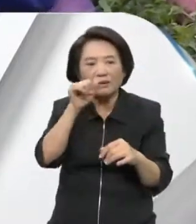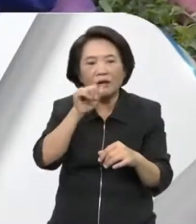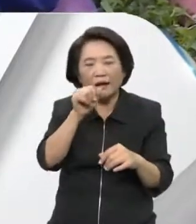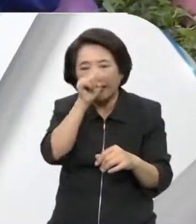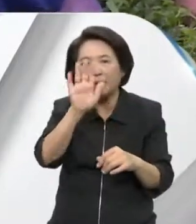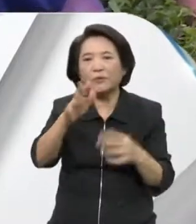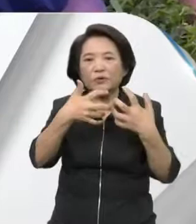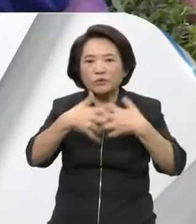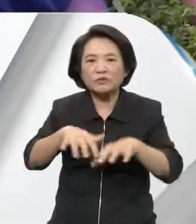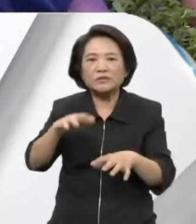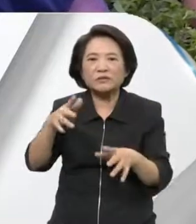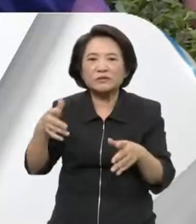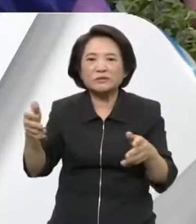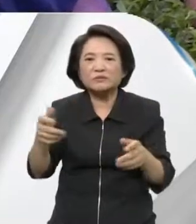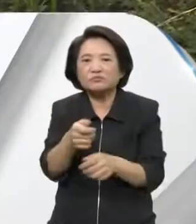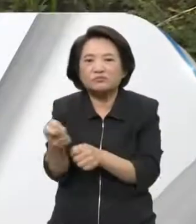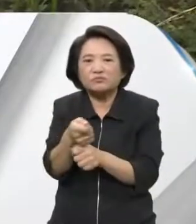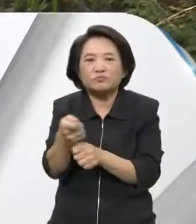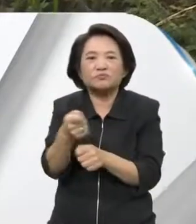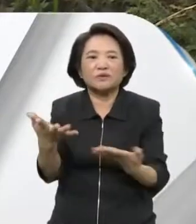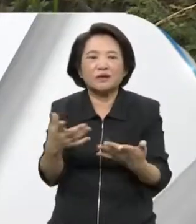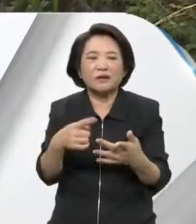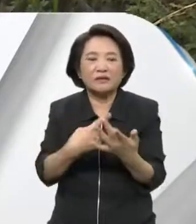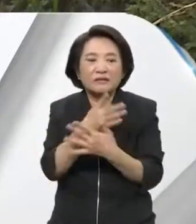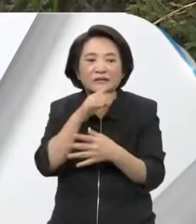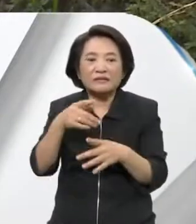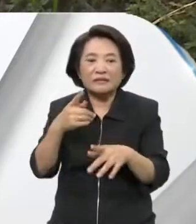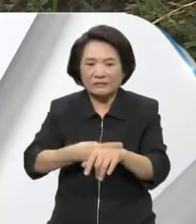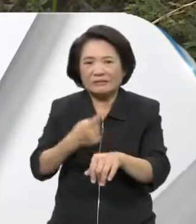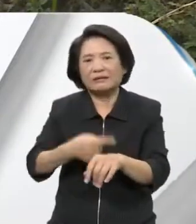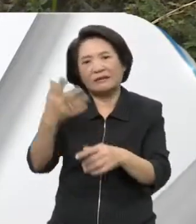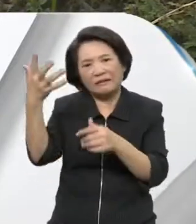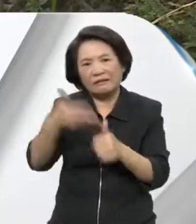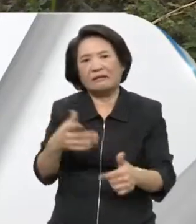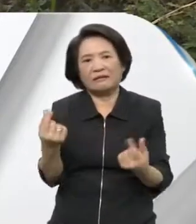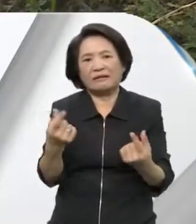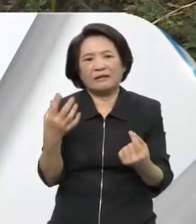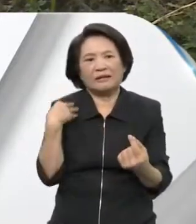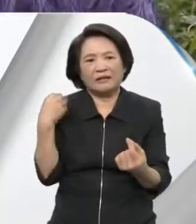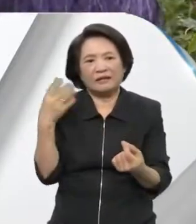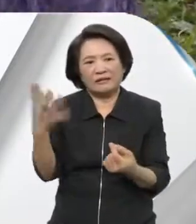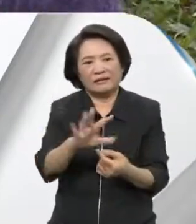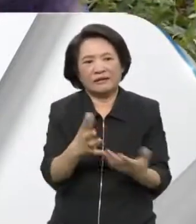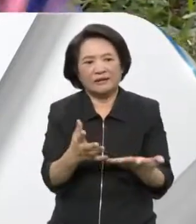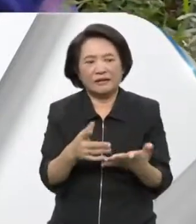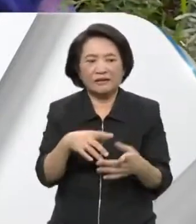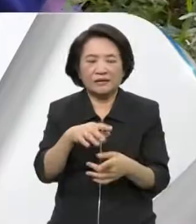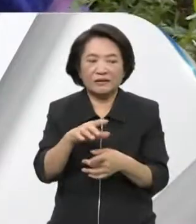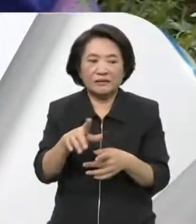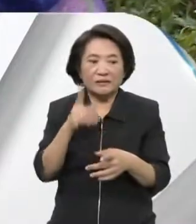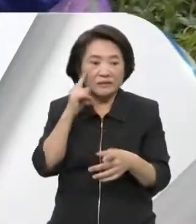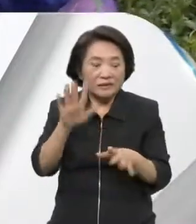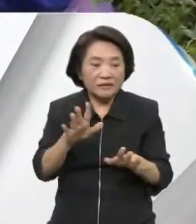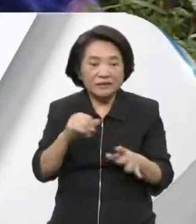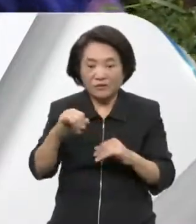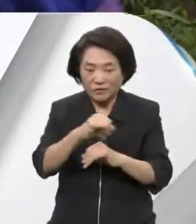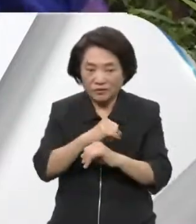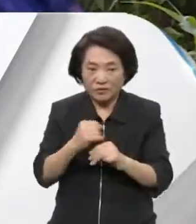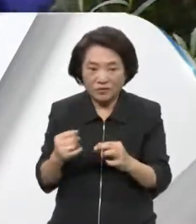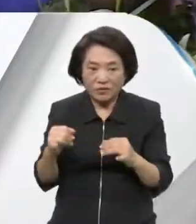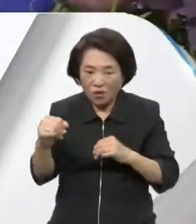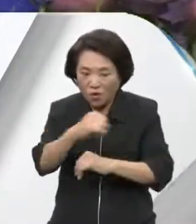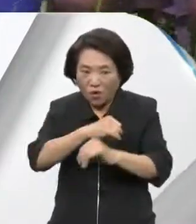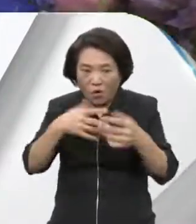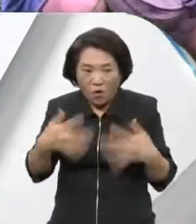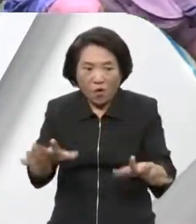罚。对，可是那个观念只是把惯性的观念移到有机农友那边去，你就知道说他现在的那个数量大概导